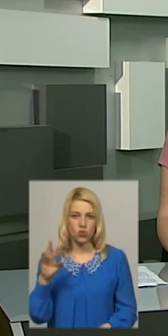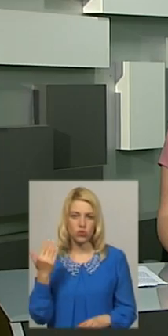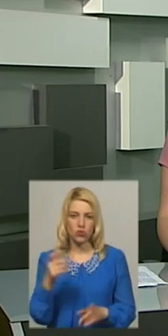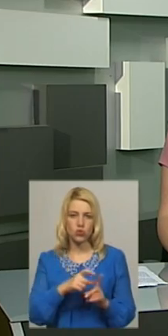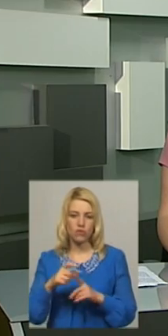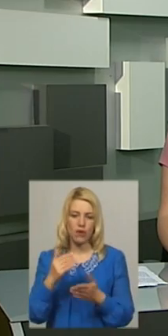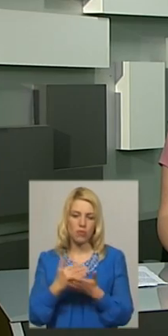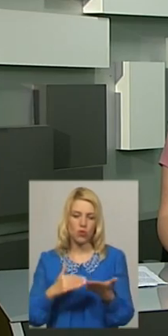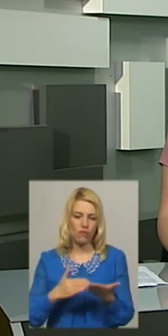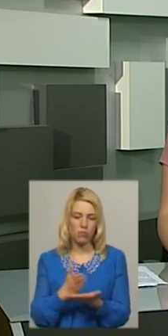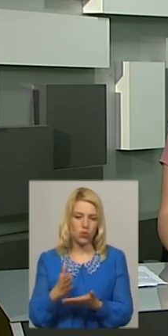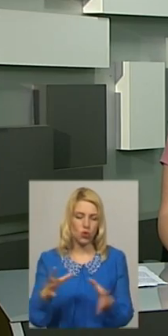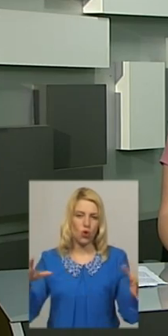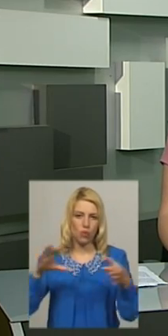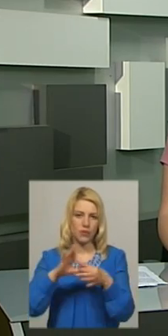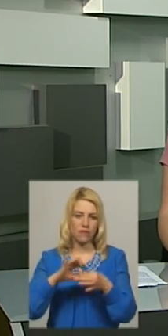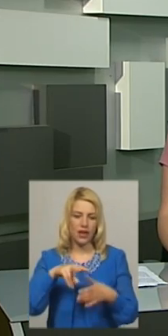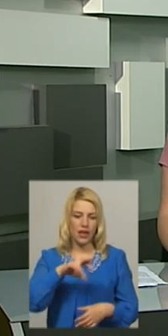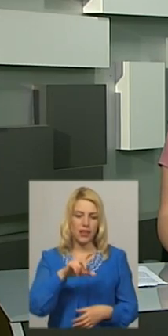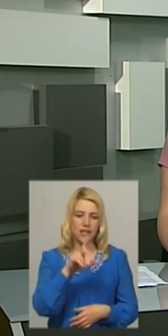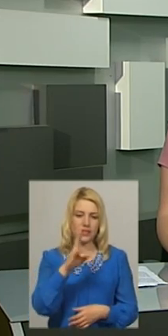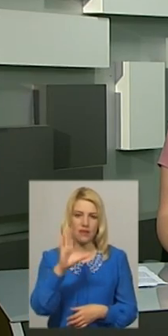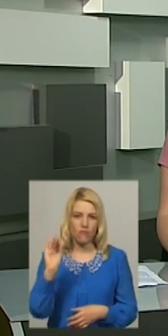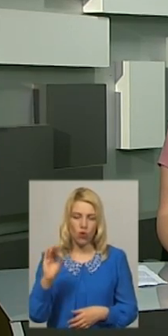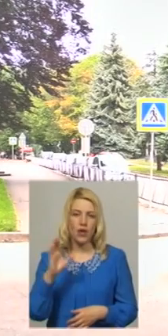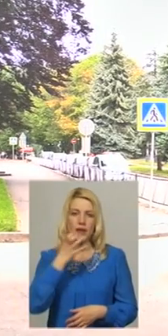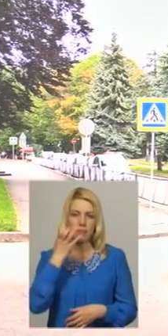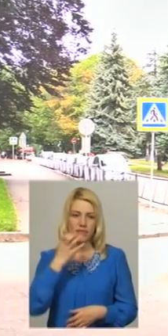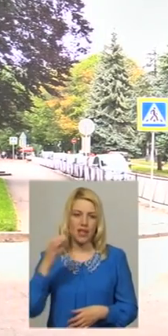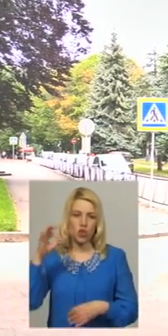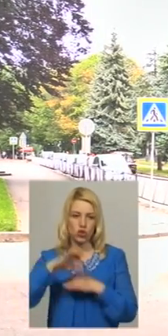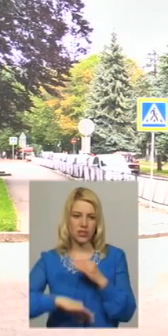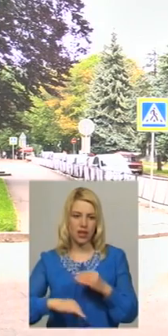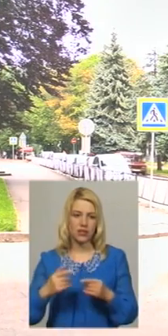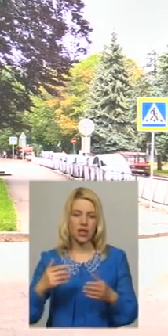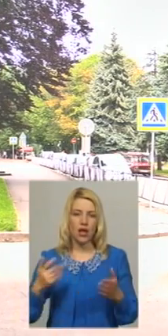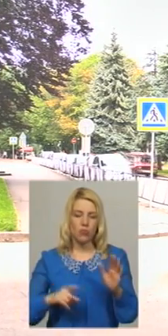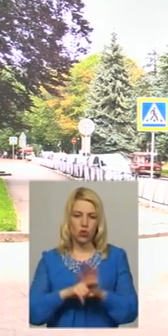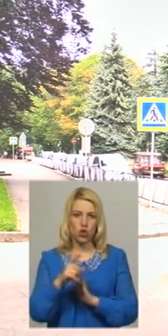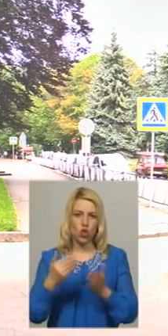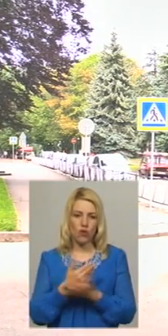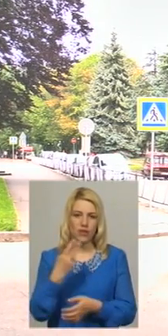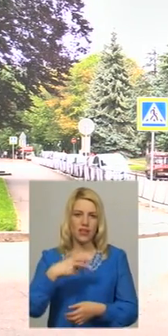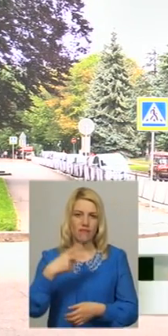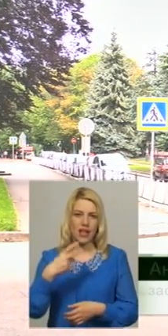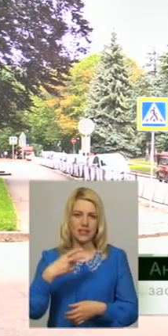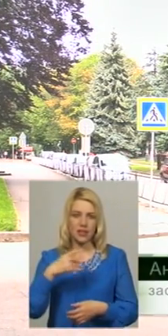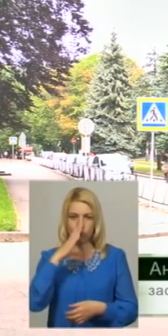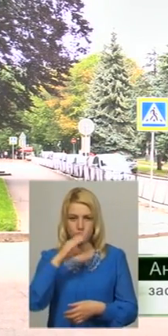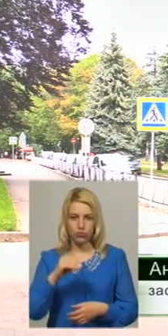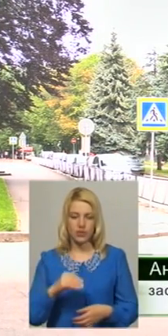новий маршрут об'єднає мікрорайони Лезнево та Південно-Західний. Було запущено новий 20-й маршрут на мікрорайон